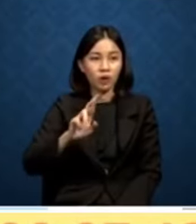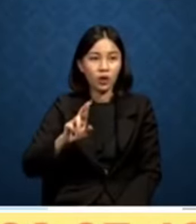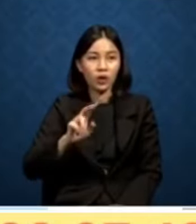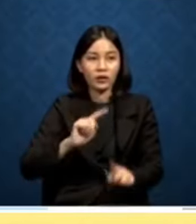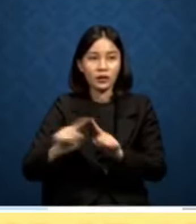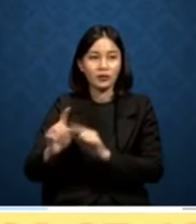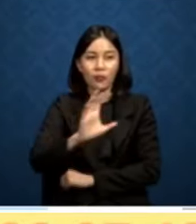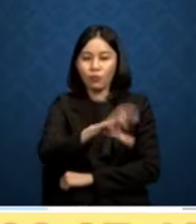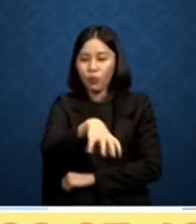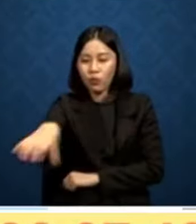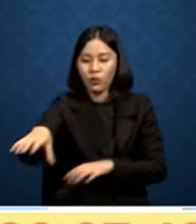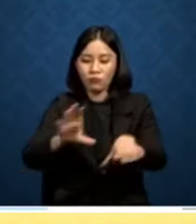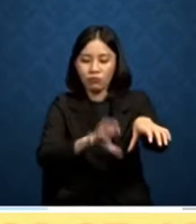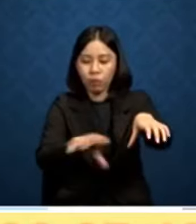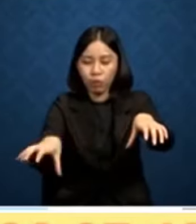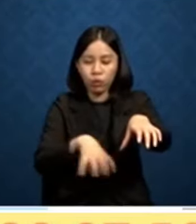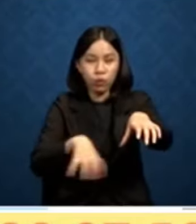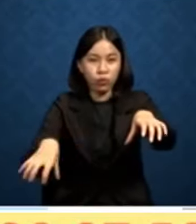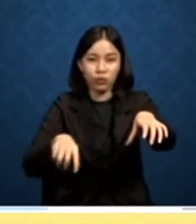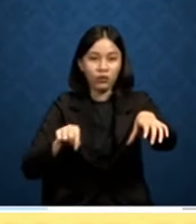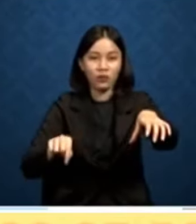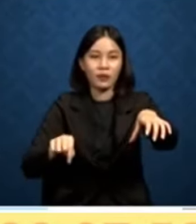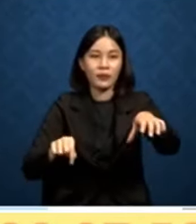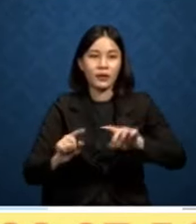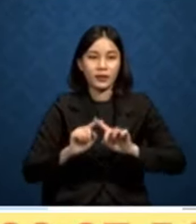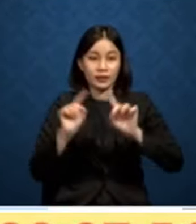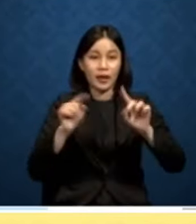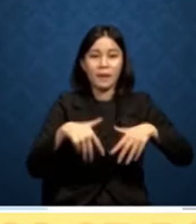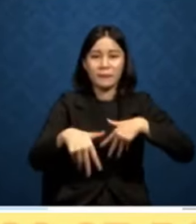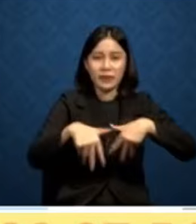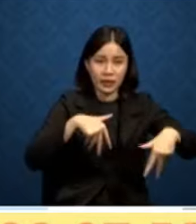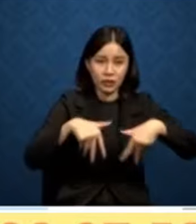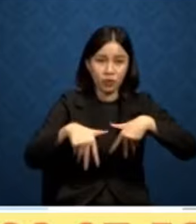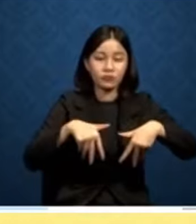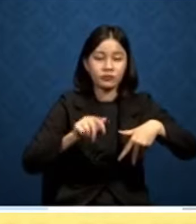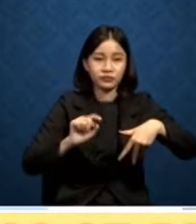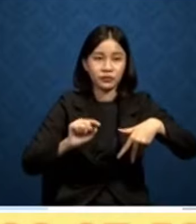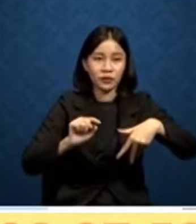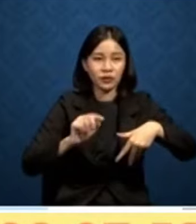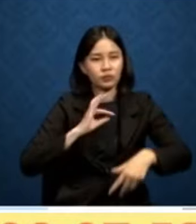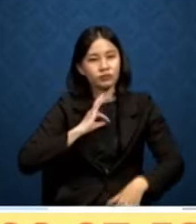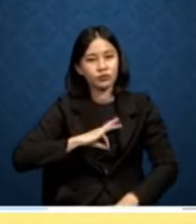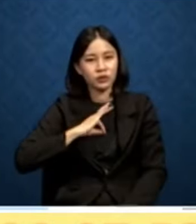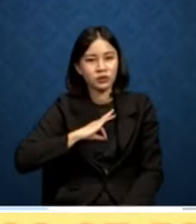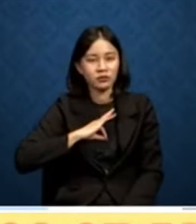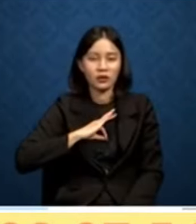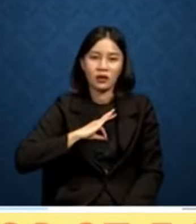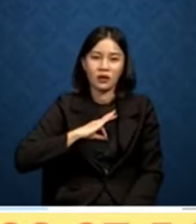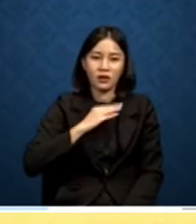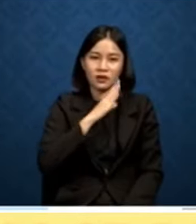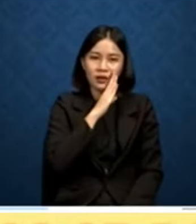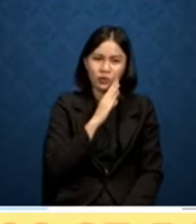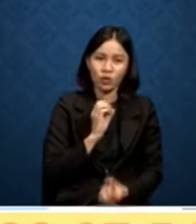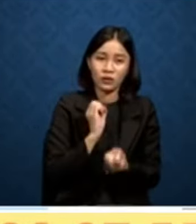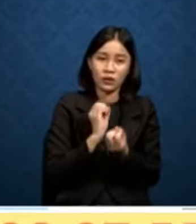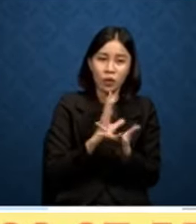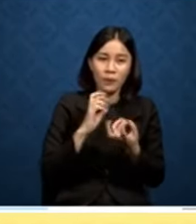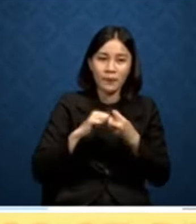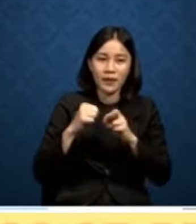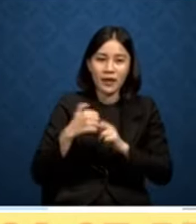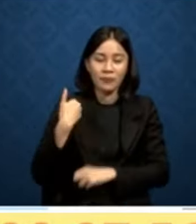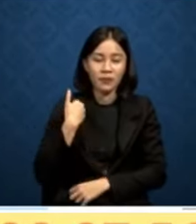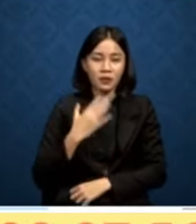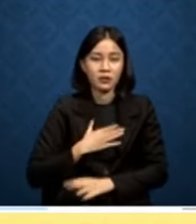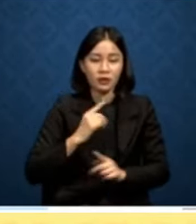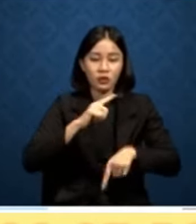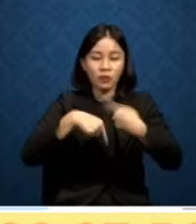ฮอนุฟูกเลย ไม่รู้ เยอะไปหมดเลยแต่สำหรบประชาชน มนรู้สว่า เห้ย เวลาเกิดเรื่องแล้วฉัจะตอง